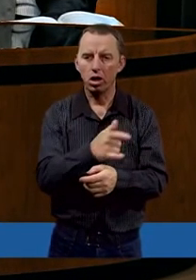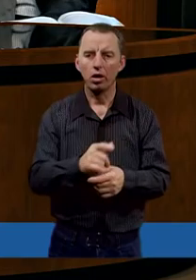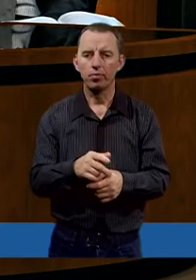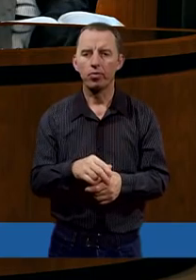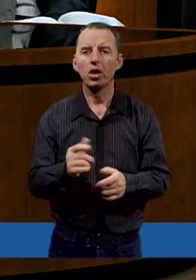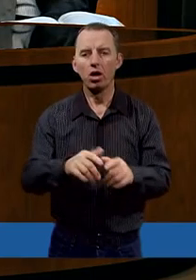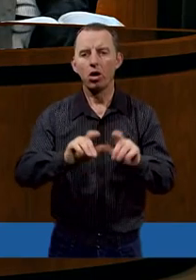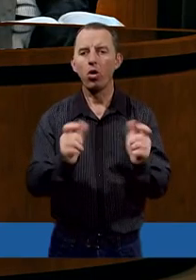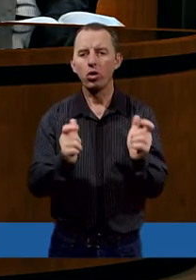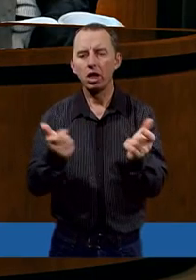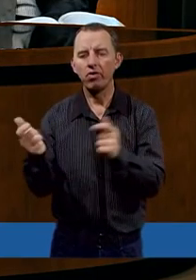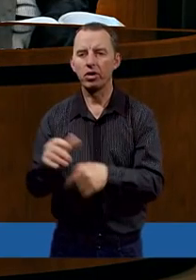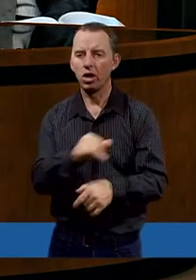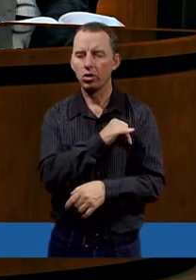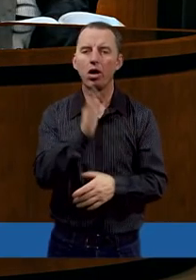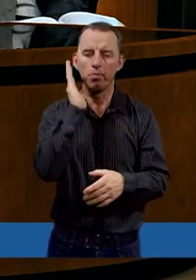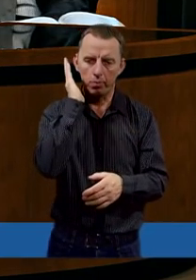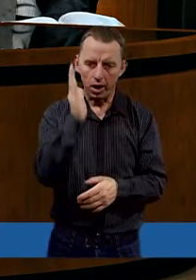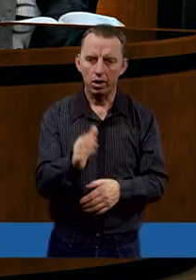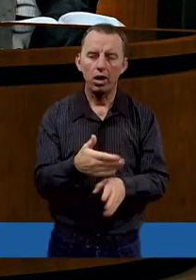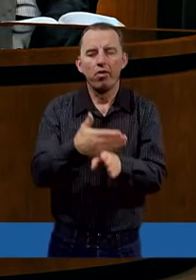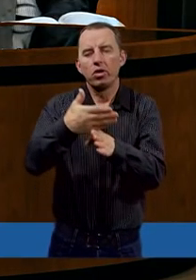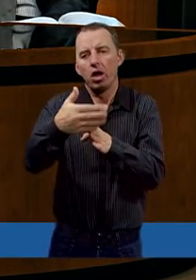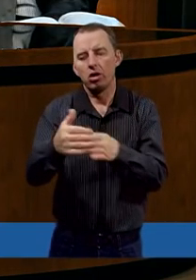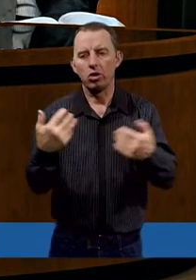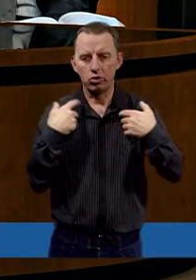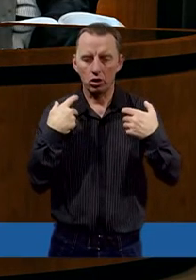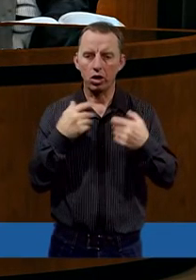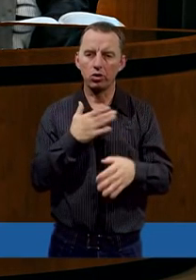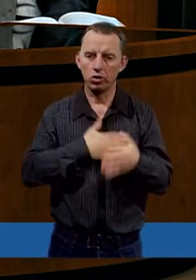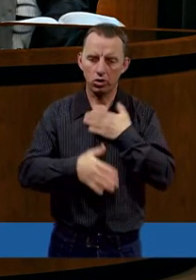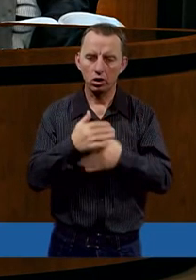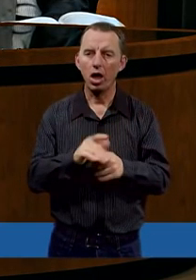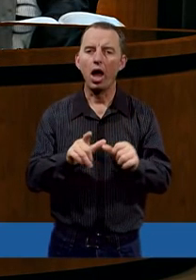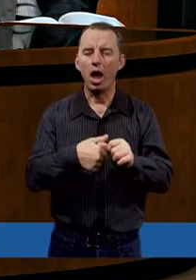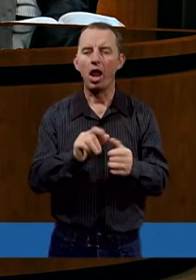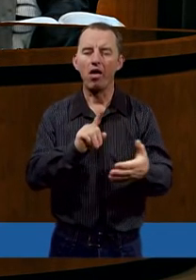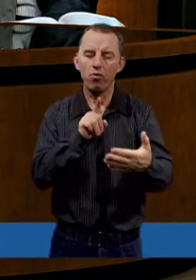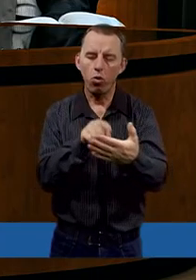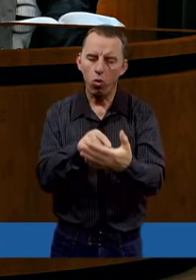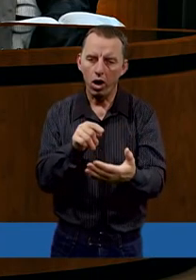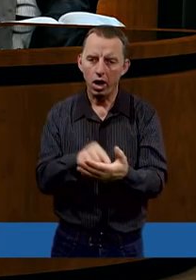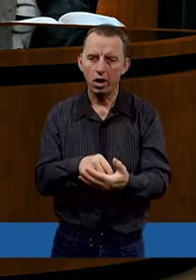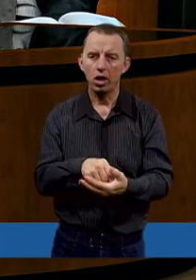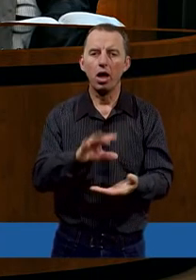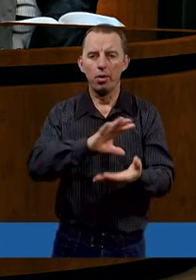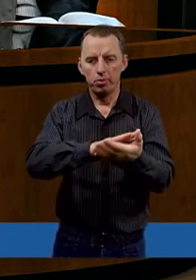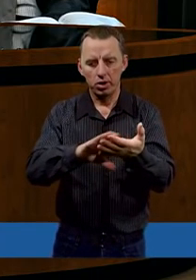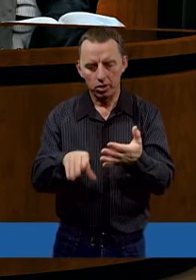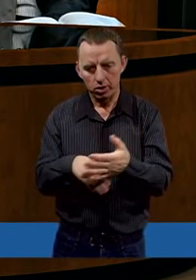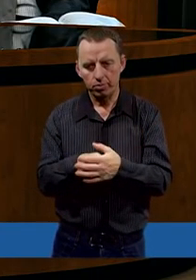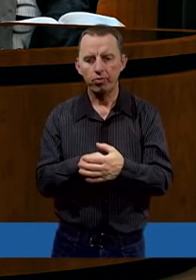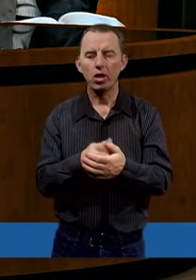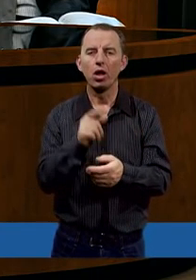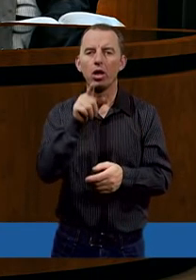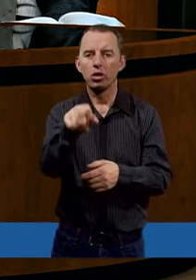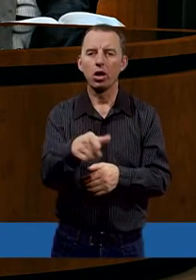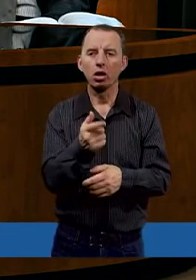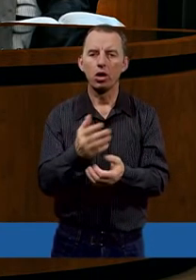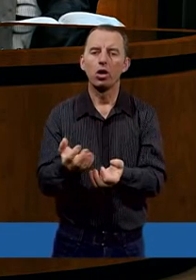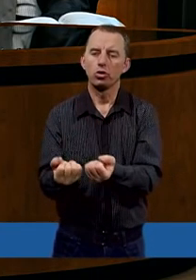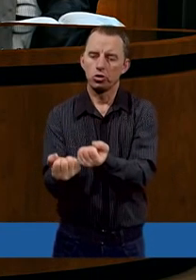każdej konsekwencji grzechu, prawda, i oni będą w idealnym świecie żyli, ale właśnie Pismo Święte przedstawia taką perspektywę, że ci, którzy